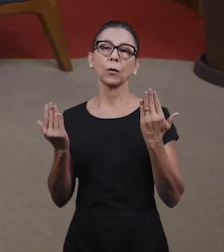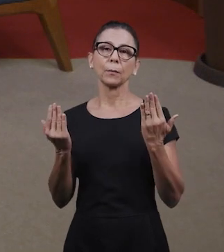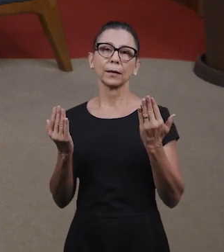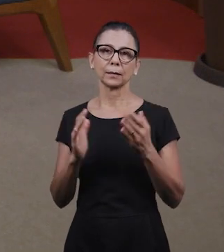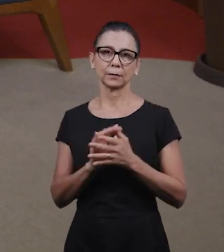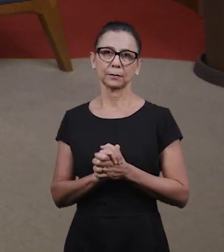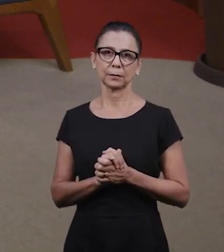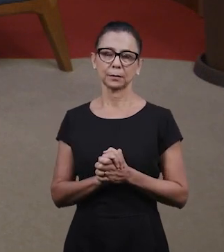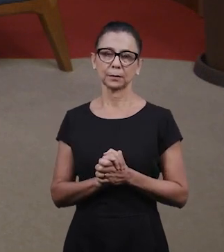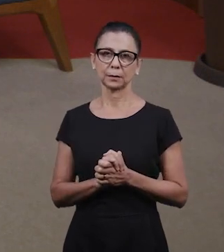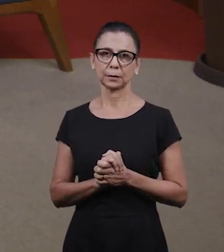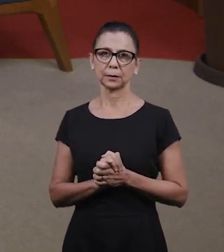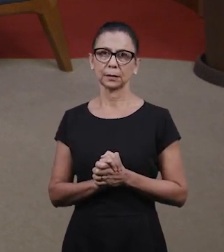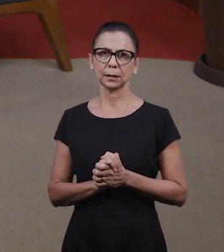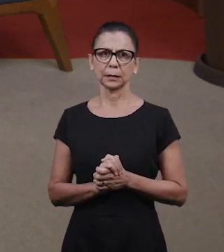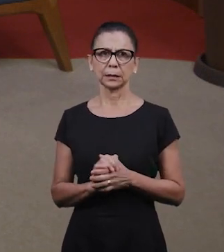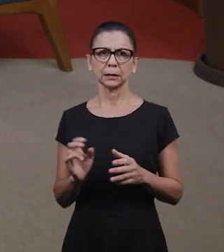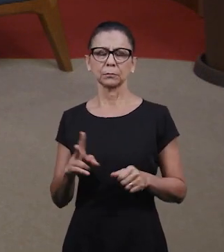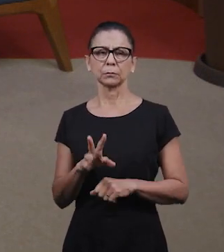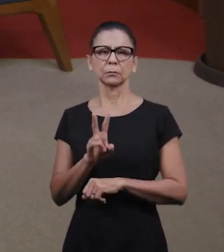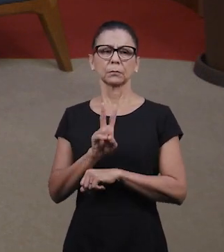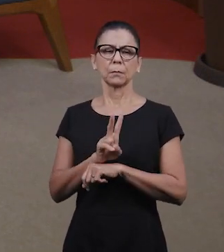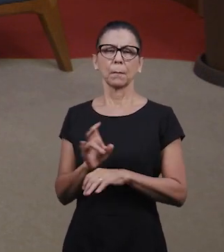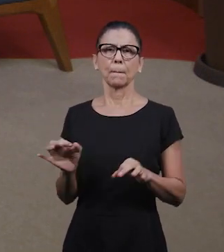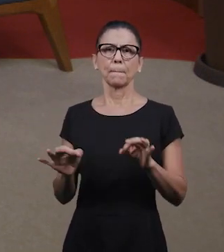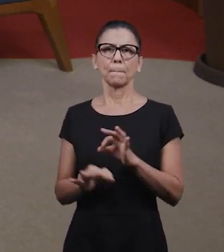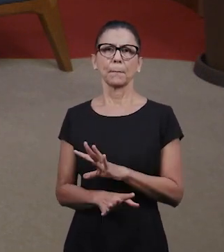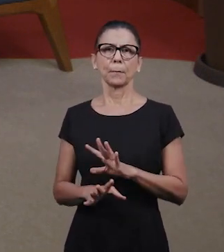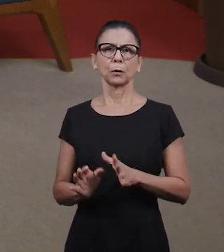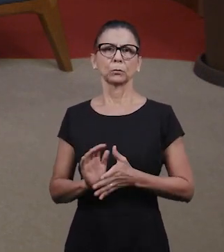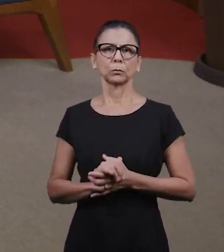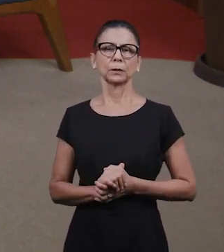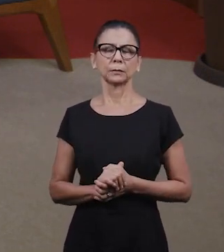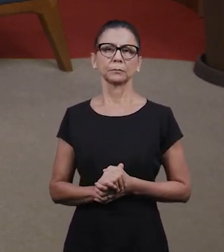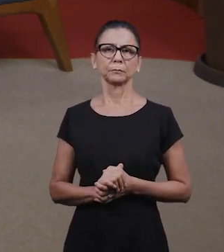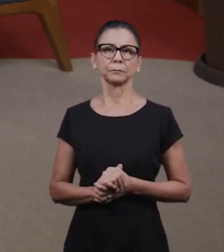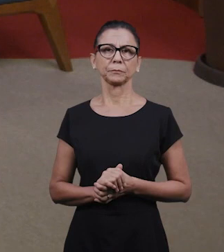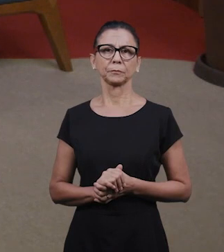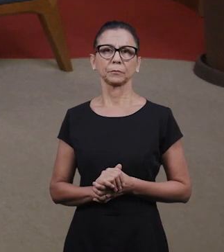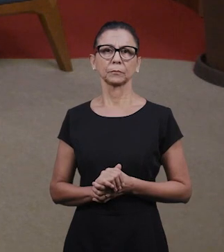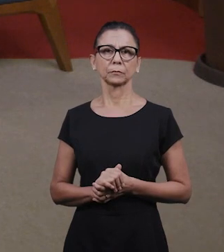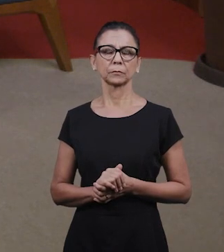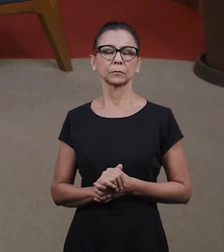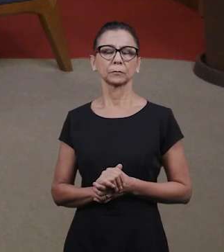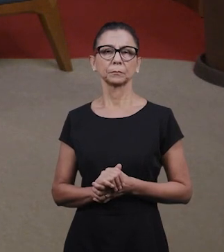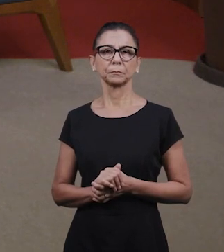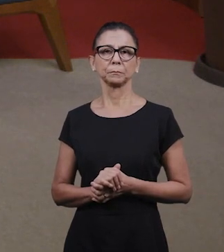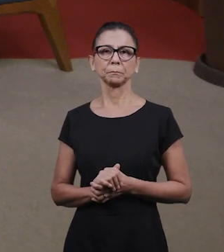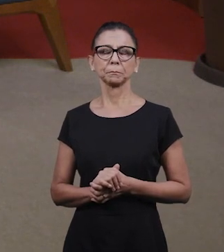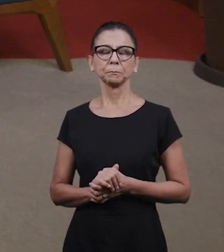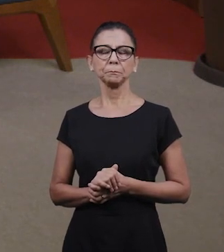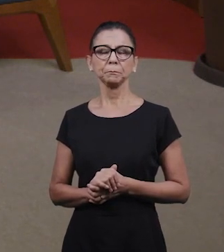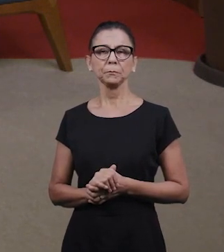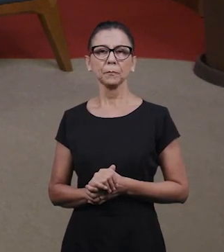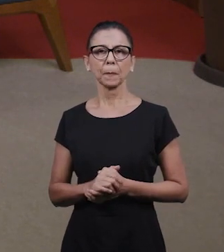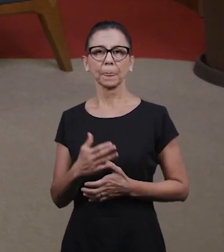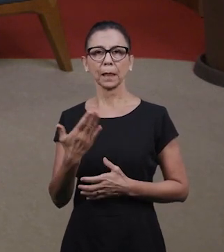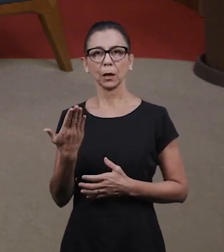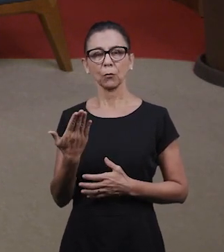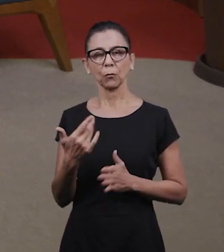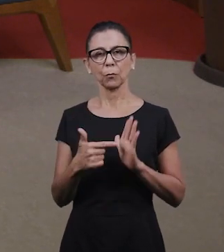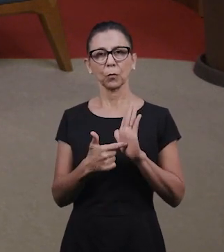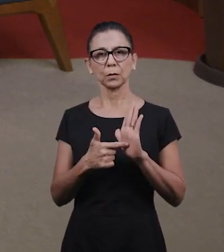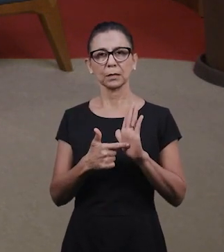apporter par rapport au fait d'être préparé. Nous allons lire un texte de la Bible ici et je vais vous demander